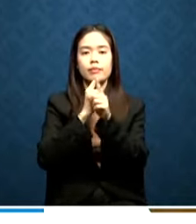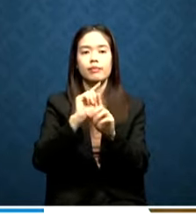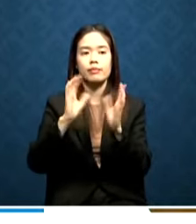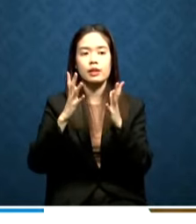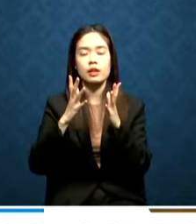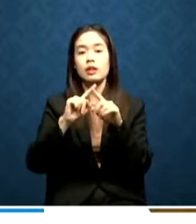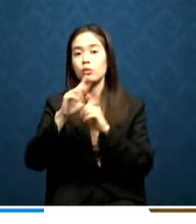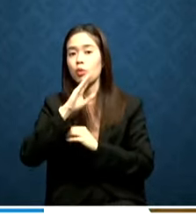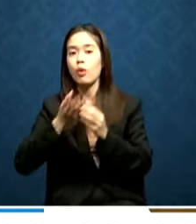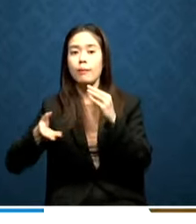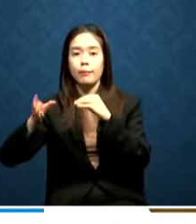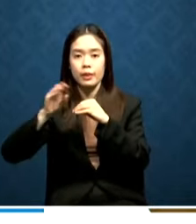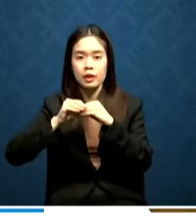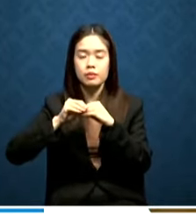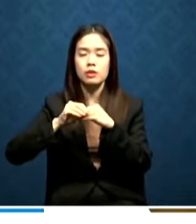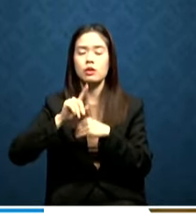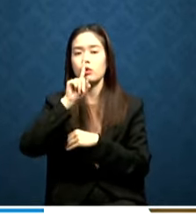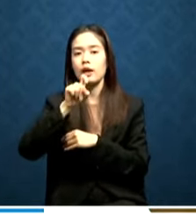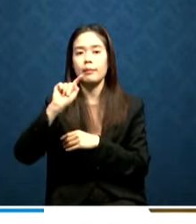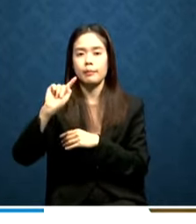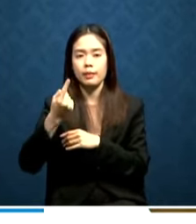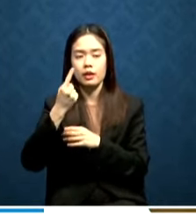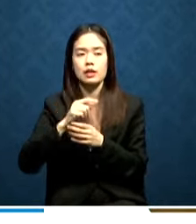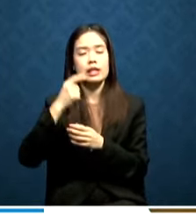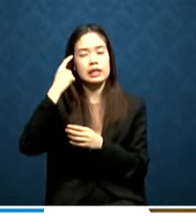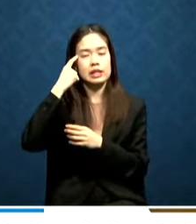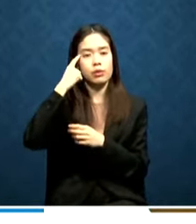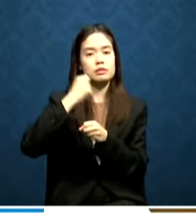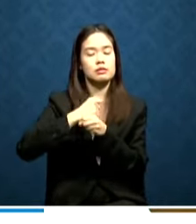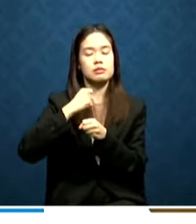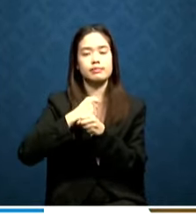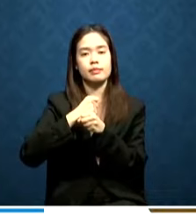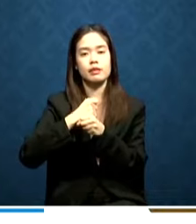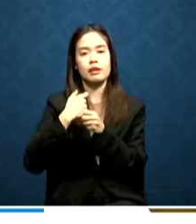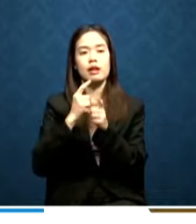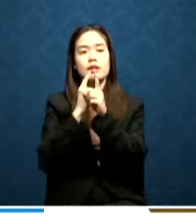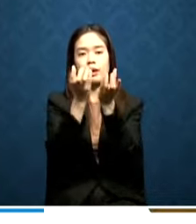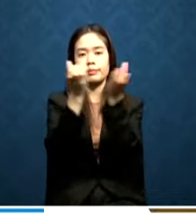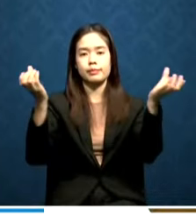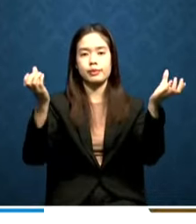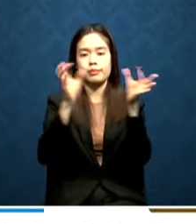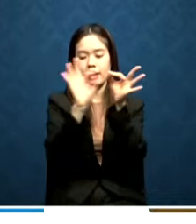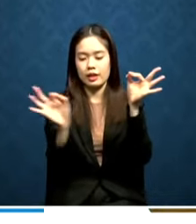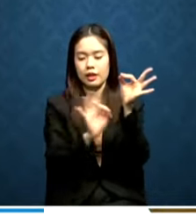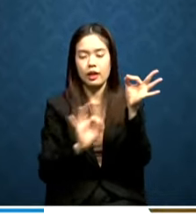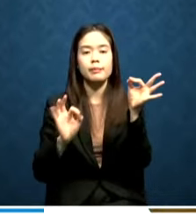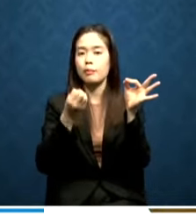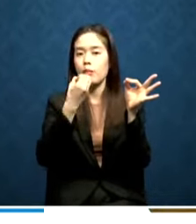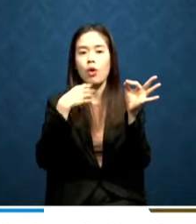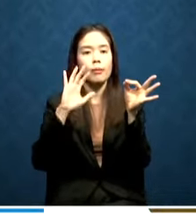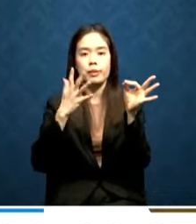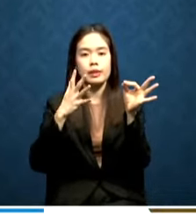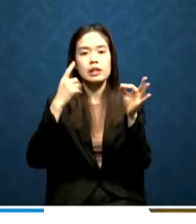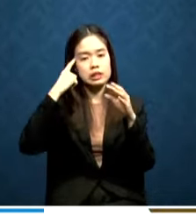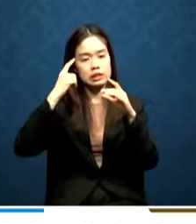ามันกลายเป็นเราไปกำหนดคำถามประชามติเนี่ยเป็นสิ่งที่ไม่มีอยู่ในรัฐธรรมนูญปัจจุบันมันก็ขัดเลย